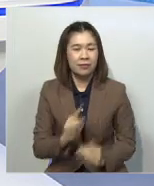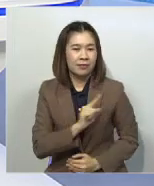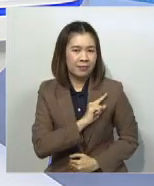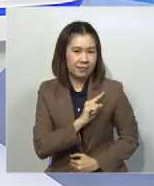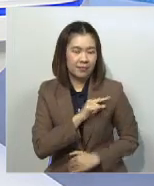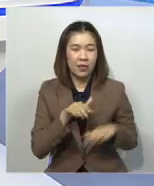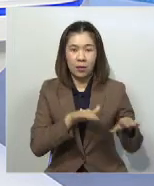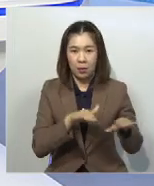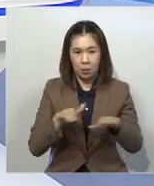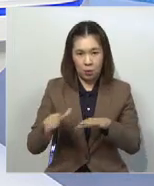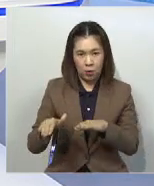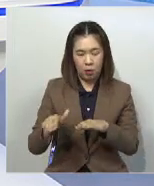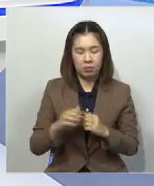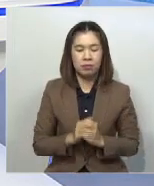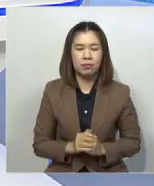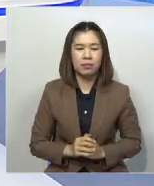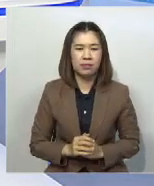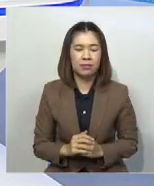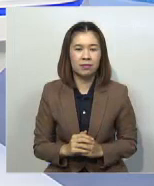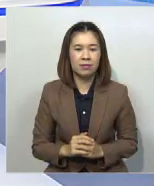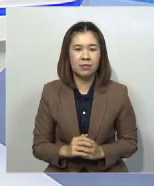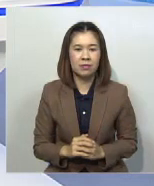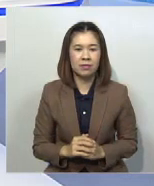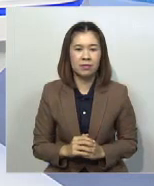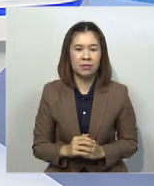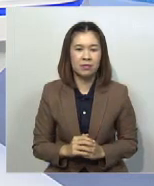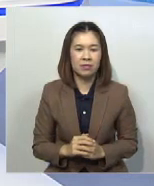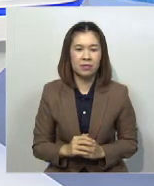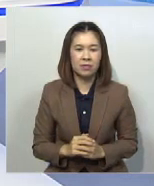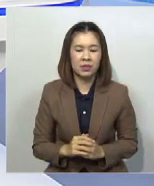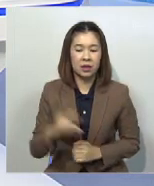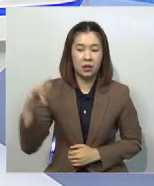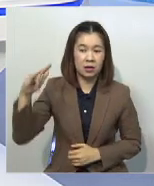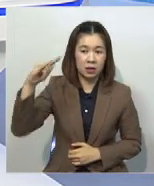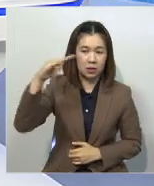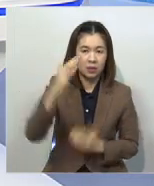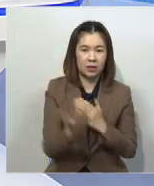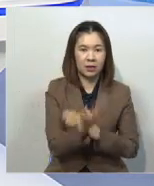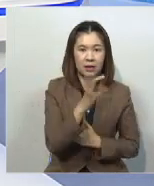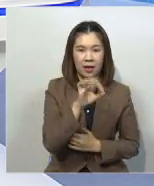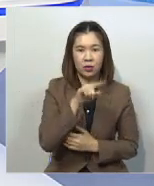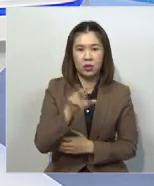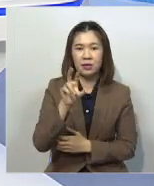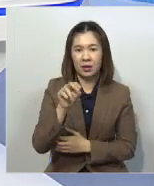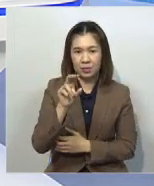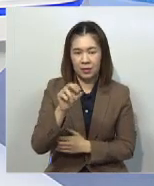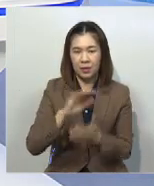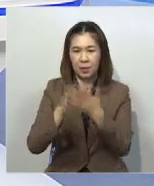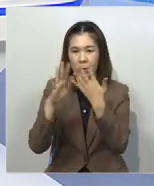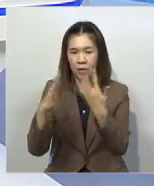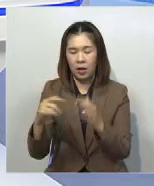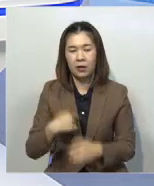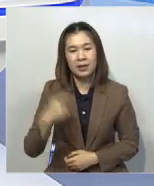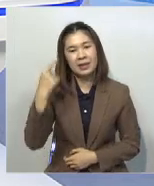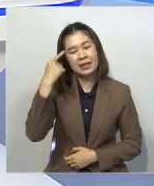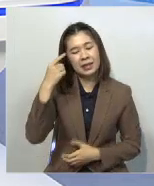เตรียมความพร้อมเรียกว่าตลอดเวลานะคะเพราะว่าหลังจากที่มีการขึ้นไปก่อกวนประมาณ9นาฬิกา30นาทีเนี่ยเขามีการคาด